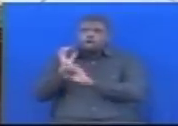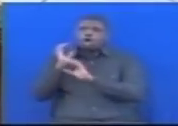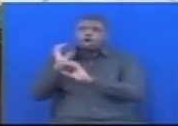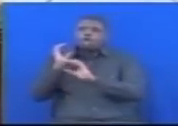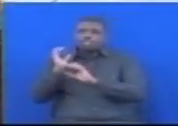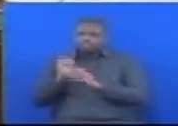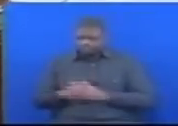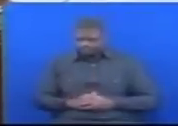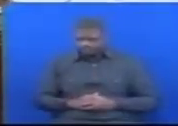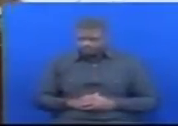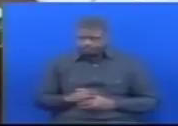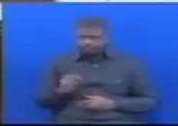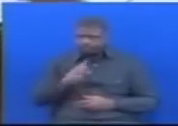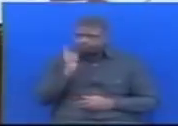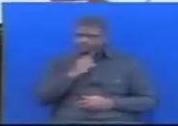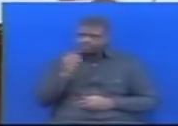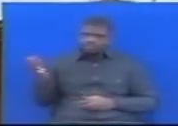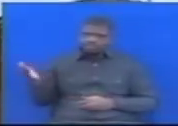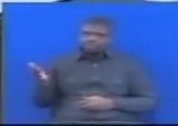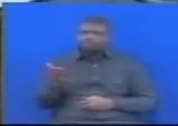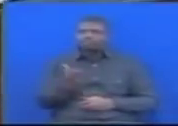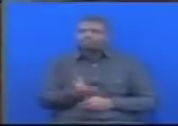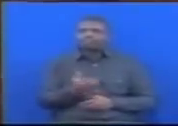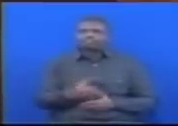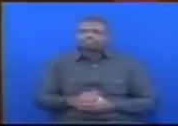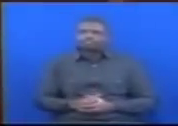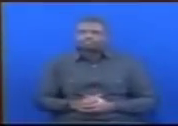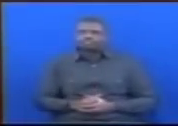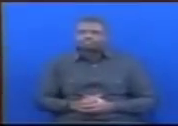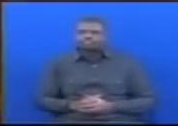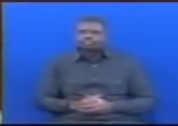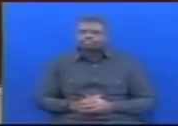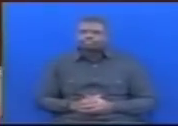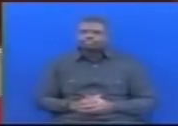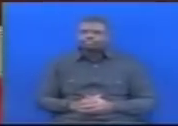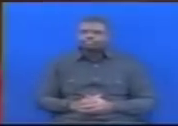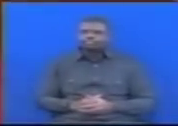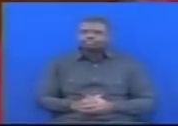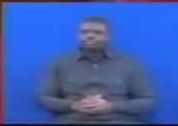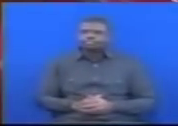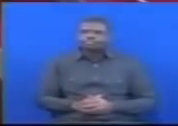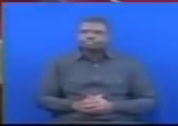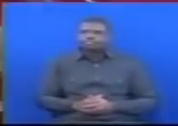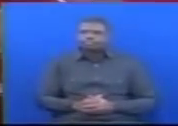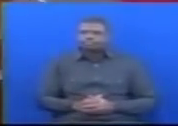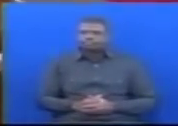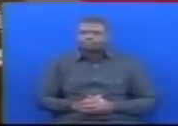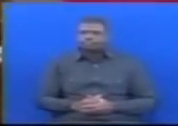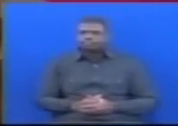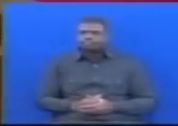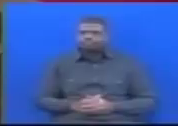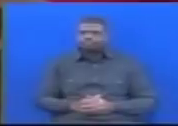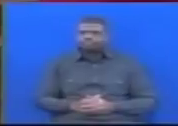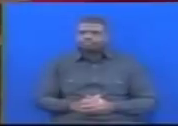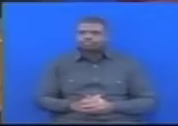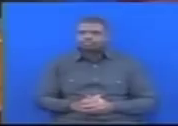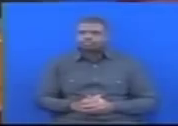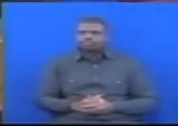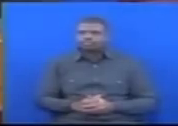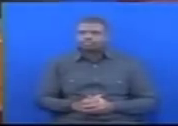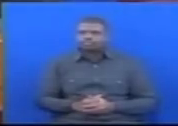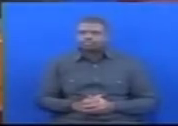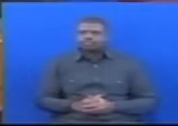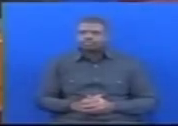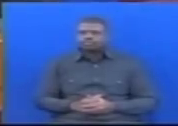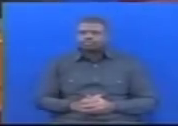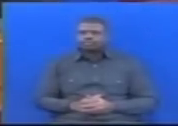Majibu ya maswali hayo, swali hilo la Kibamba, Mheshimiwa Naibu Waziri Engineer Hamad Yusuf